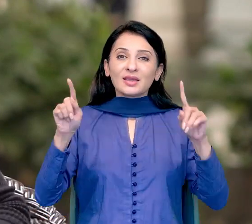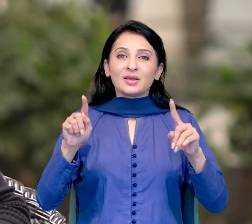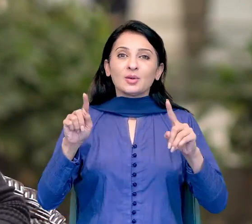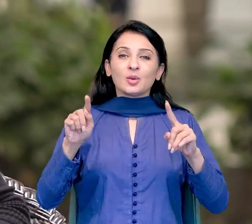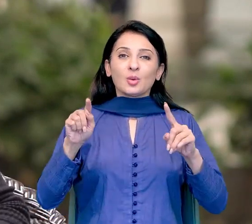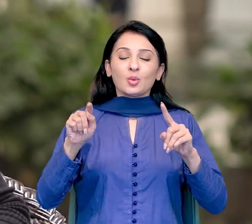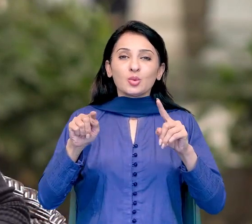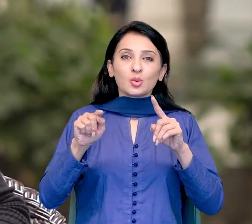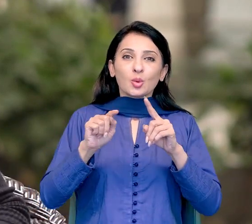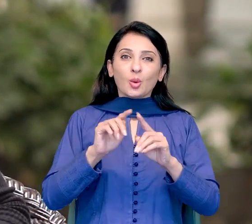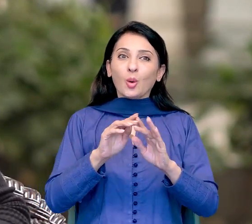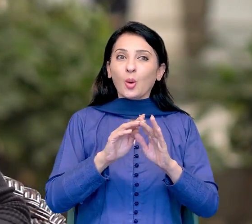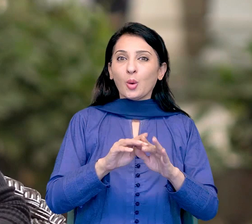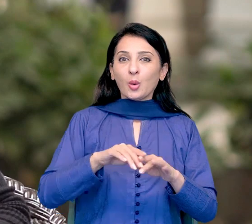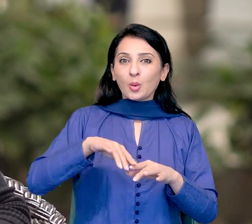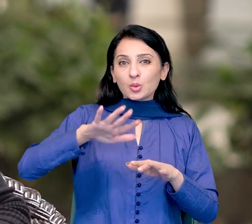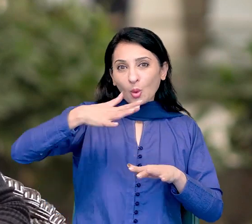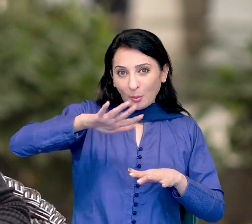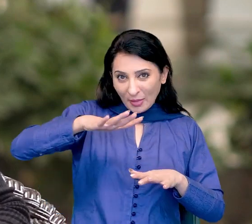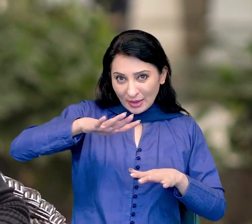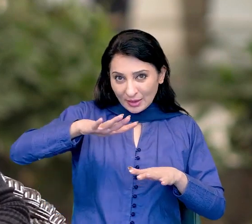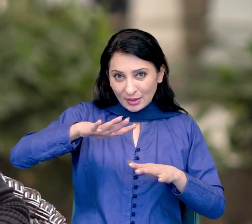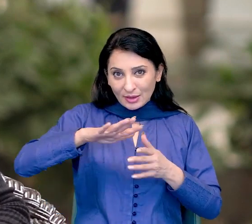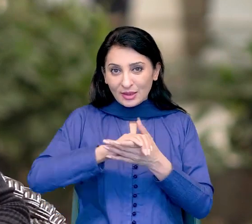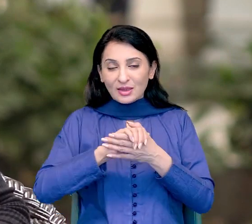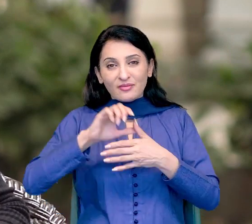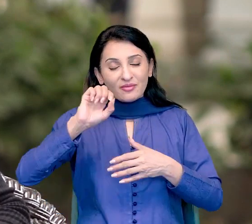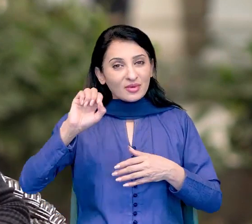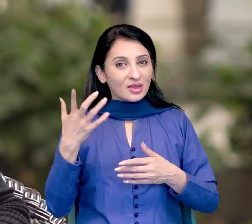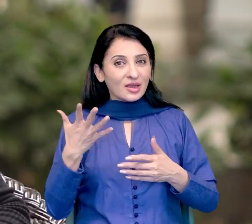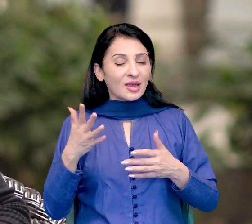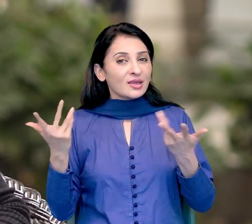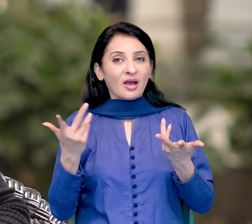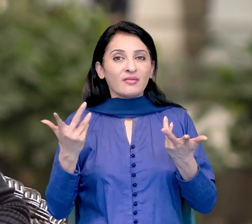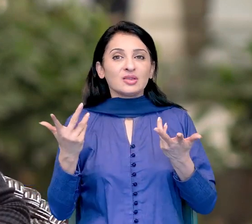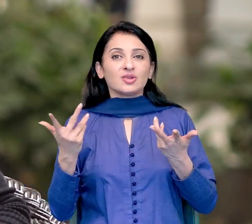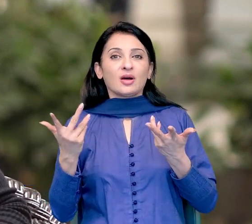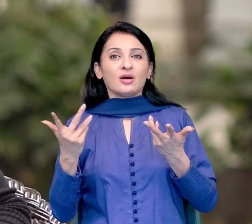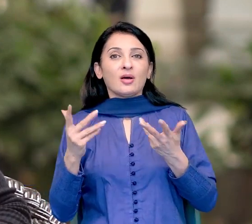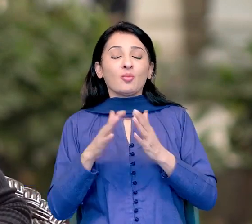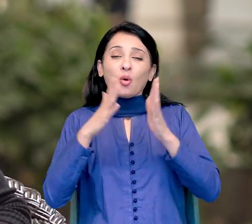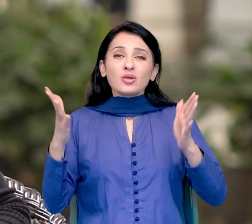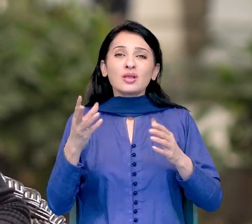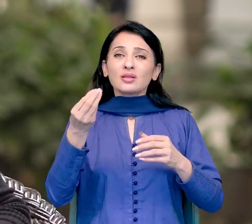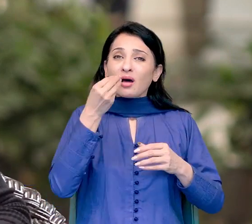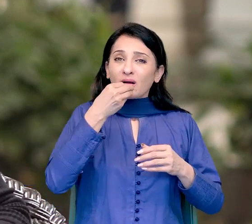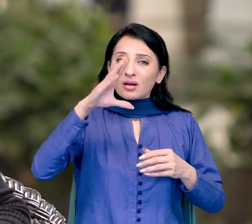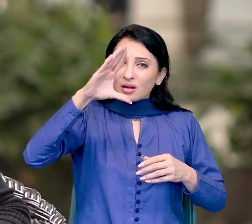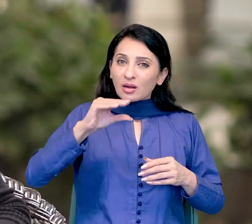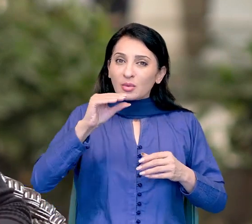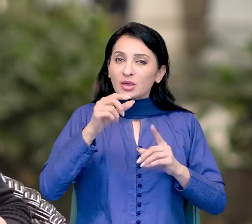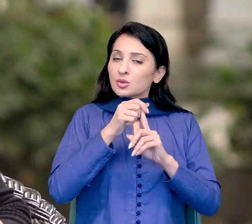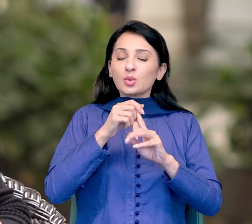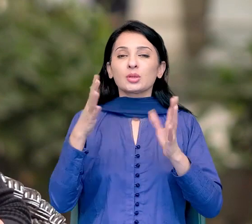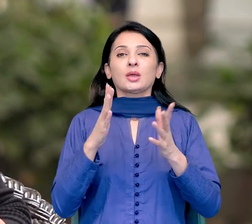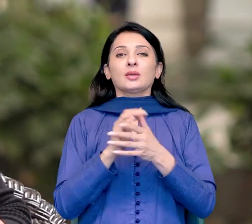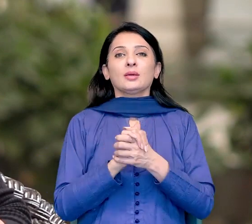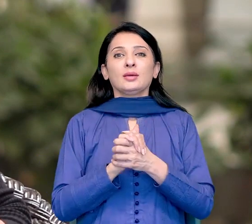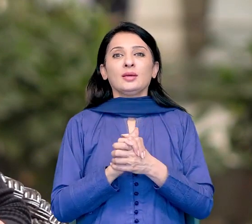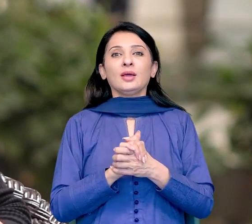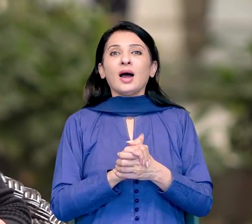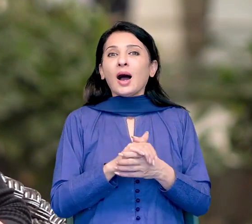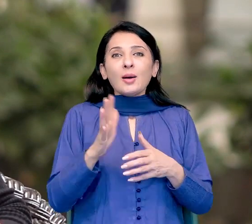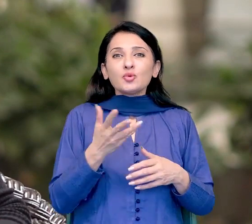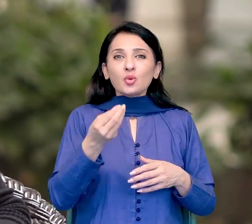کی ضرورت نہیں ہے. یہ بڑا ڈینجرس قسم کا آئیڈیا ہے, کیونکہ اس میں واٹ وی ہیو ٹو انڈرسٹینڈ از کہ آپ